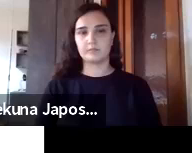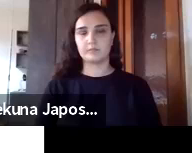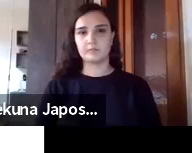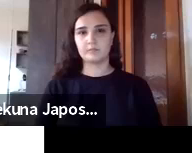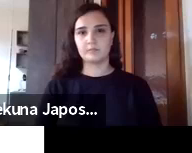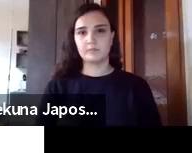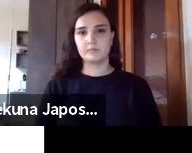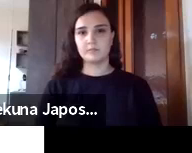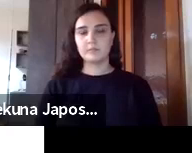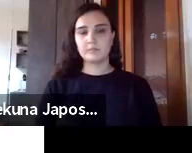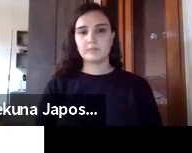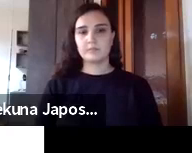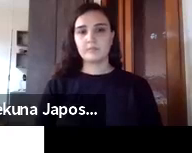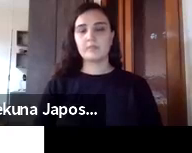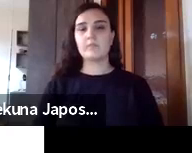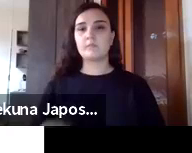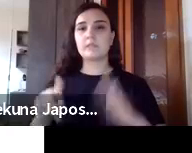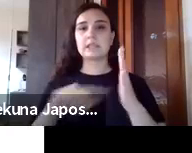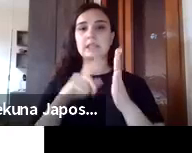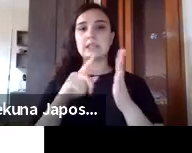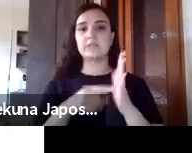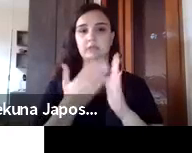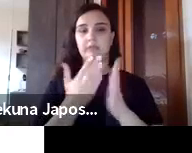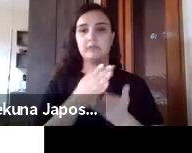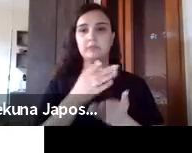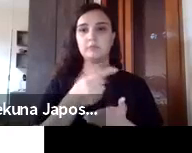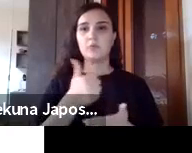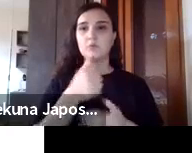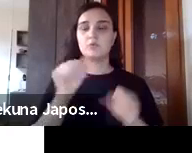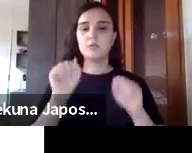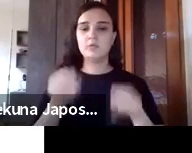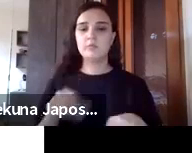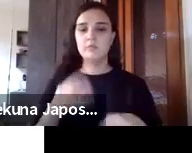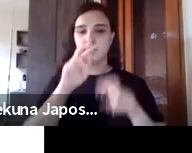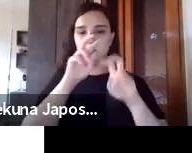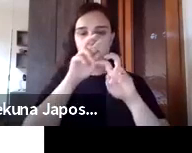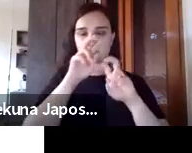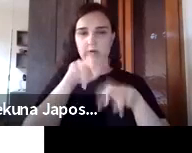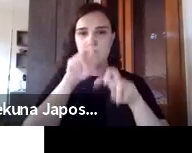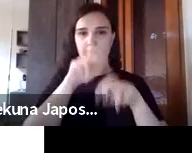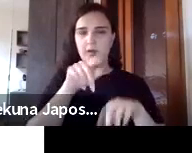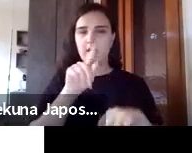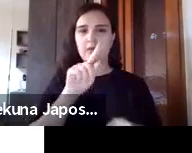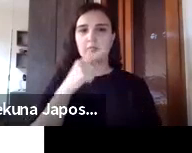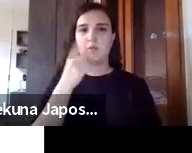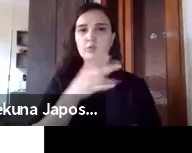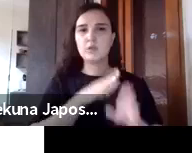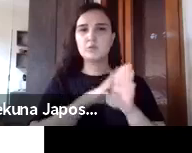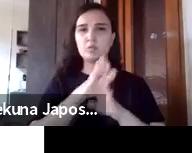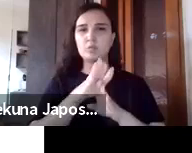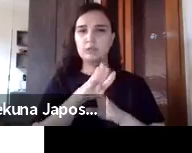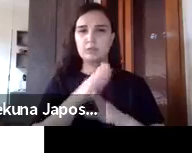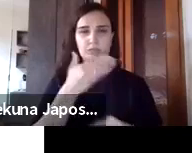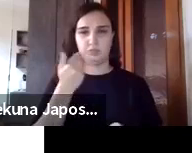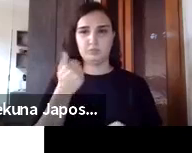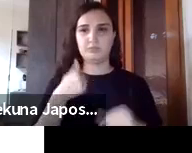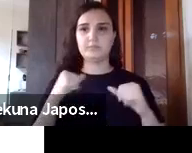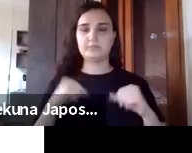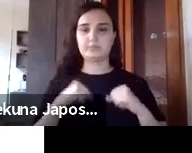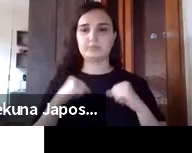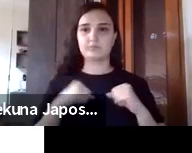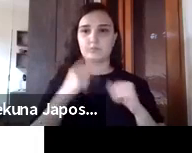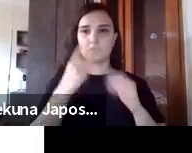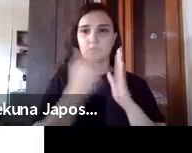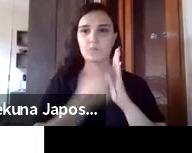კითხვარიდან არის რამდენიმე კითხვა ამოღებული, აი როგორ შეიძლება შევამოწმოთ, ეს არ არის რა თქმა უნდა სრული კითხვარი, უბრალოდ მეცადე რომ